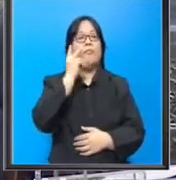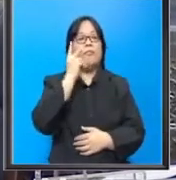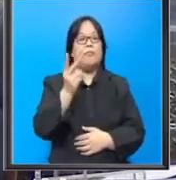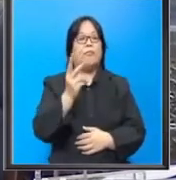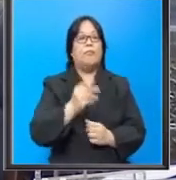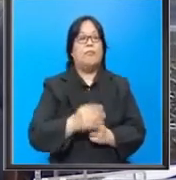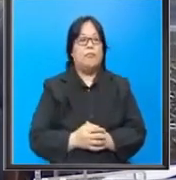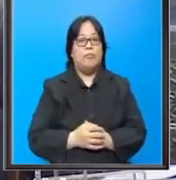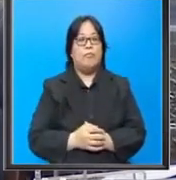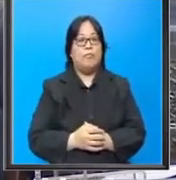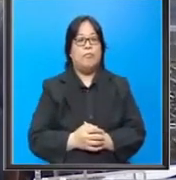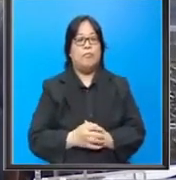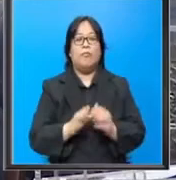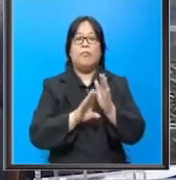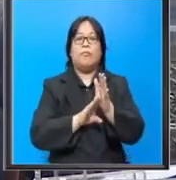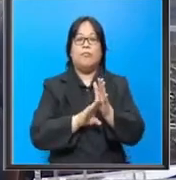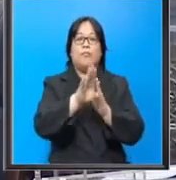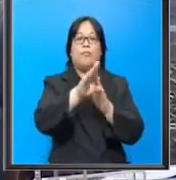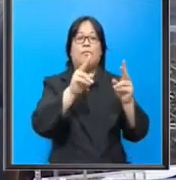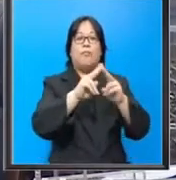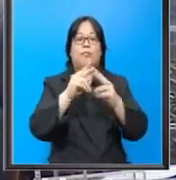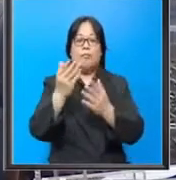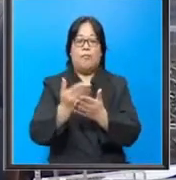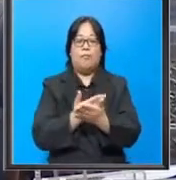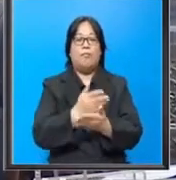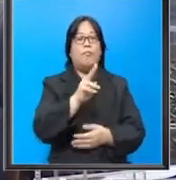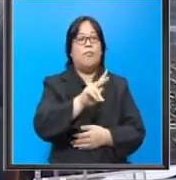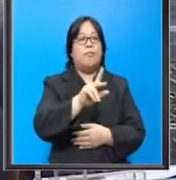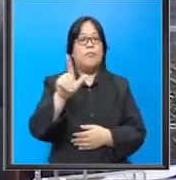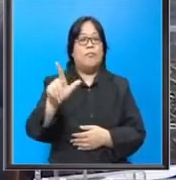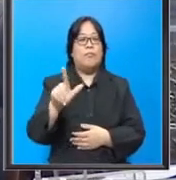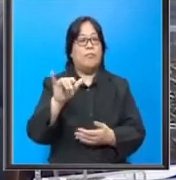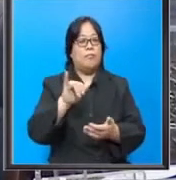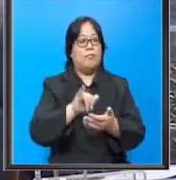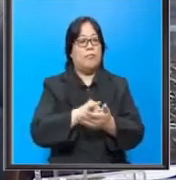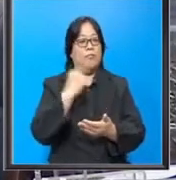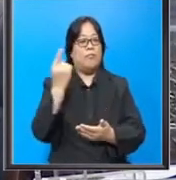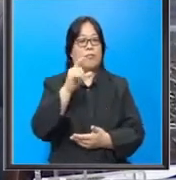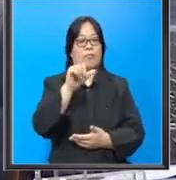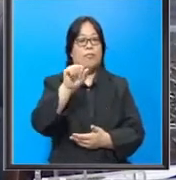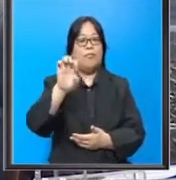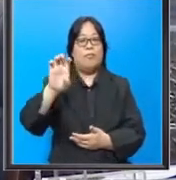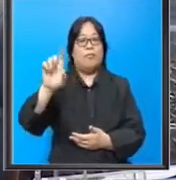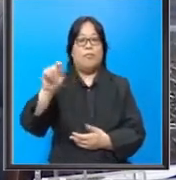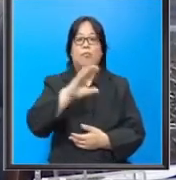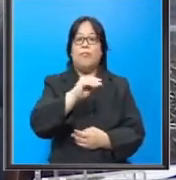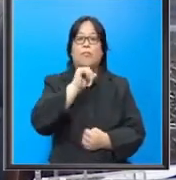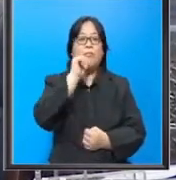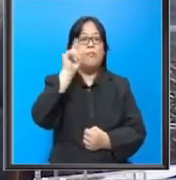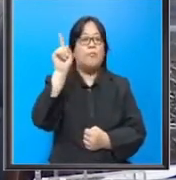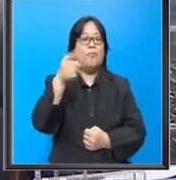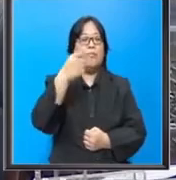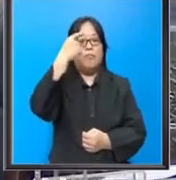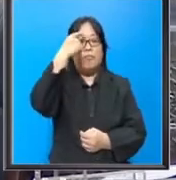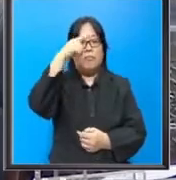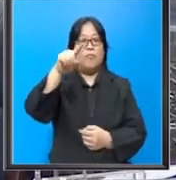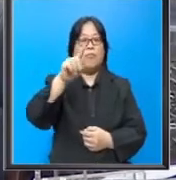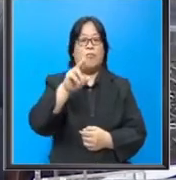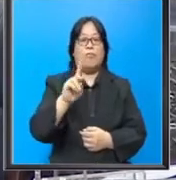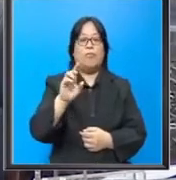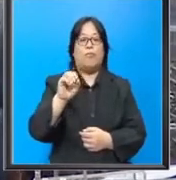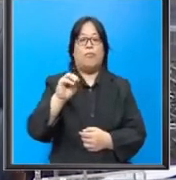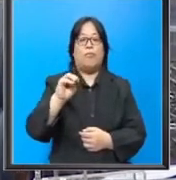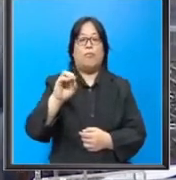melihat Hai bau pembangunan Kampung barukai Lumpur adalah ESET dan bukan hanya semacam macho